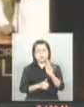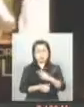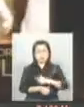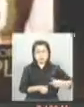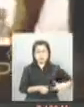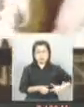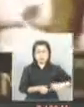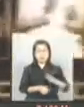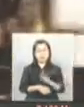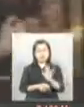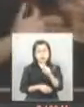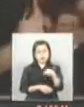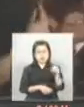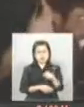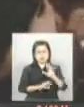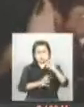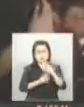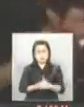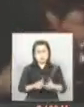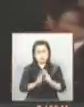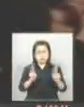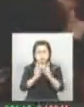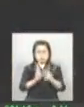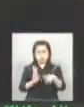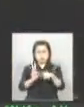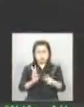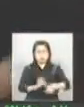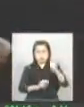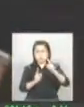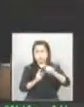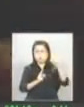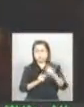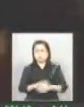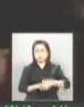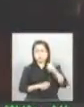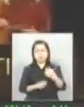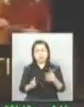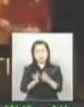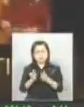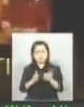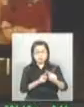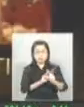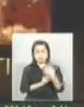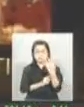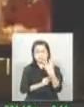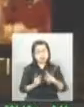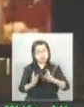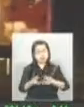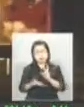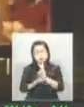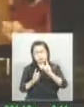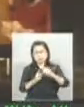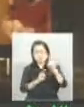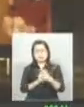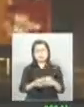กรรมการกว่า 6,000 รายของออสการ์จนคว้าเกียรติยศสูงสุดบนเวทีได้ถึง4สาขาทั้งรางวัลใหญ่แห่งปีอย่างภาพยน